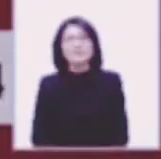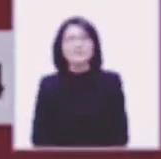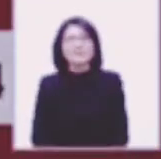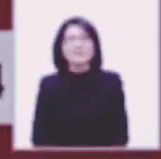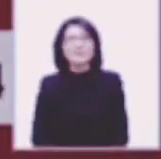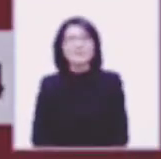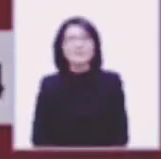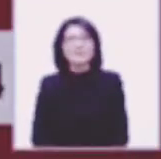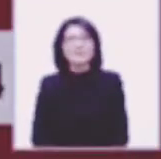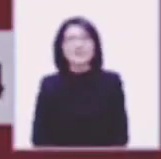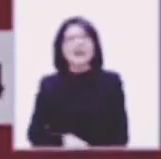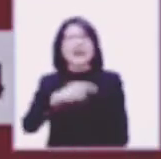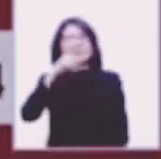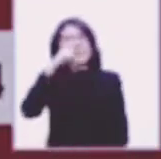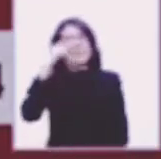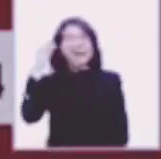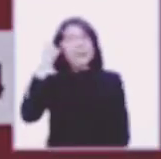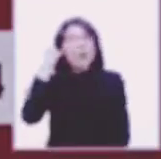silakan. Pak Muhaimin,